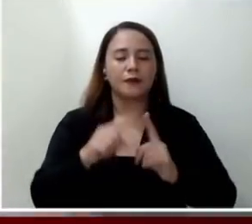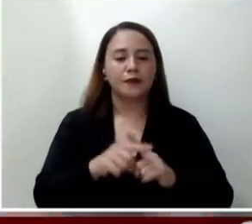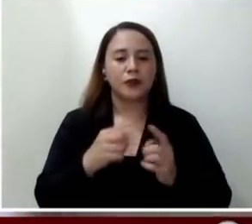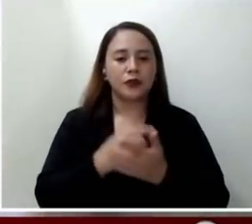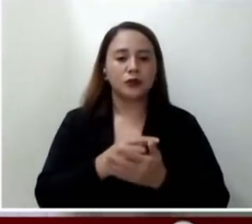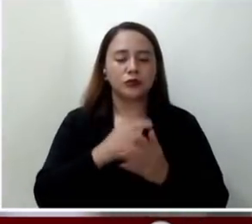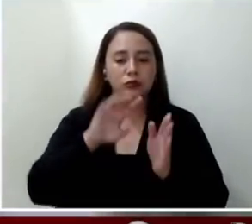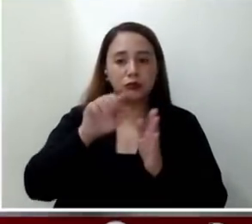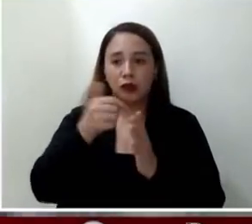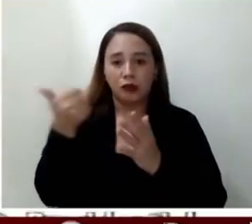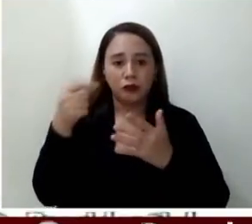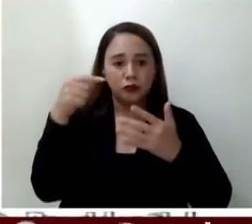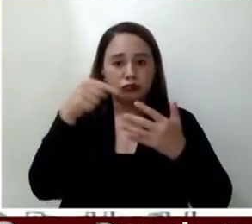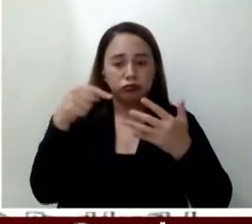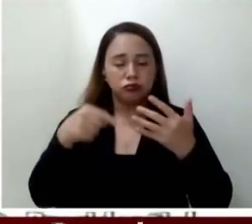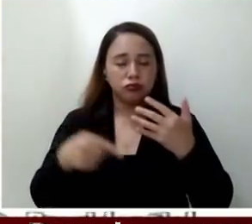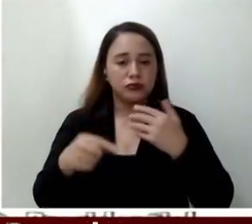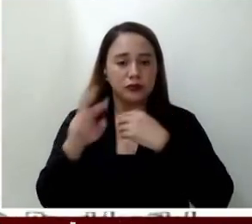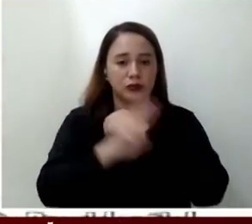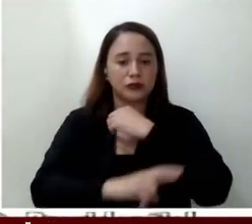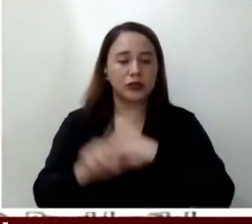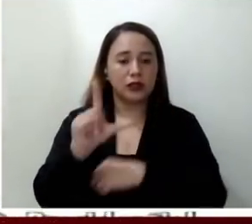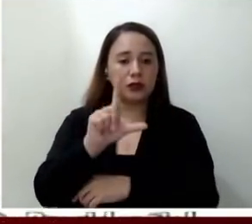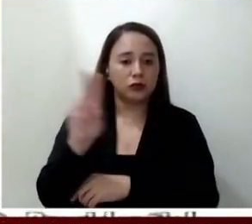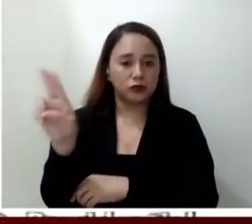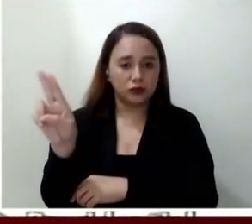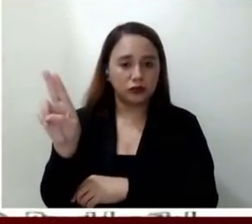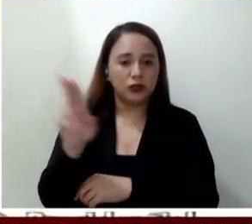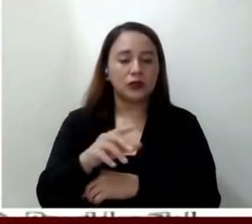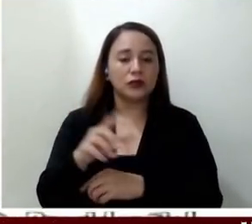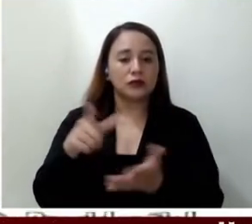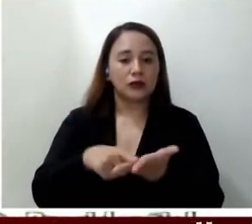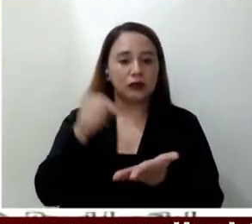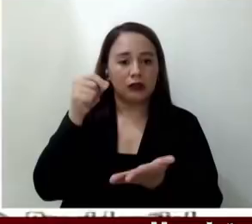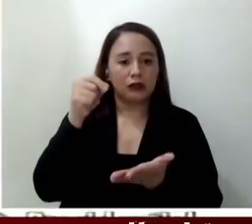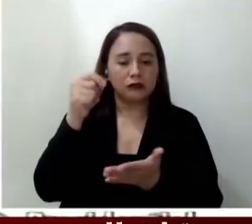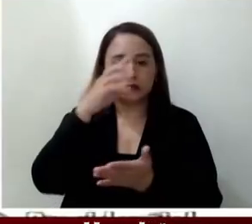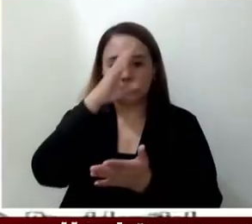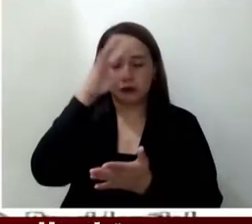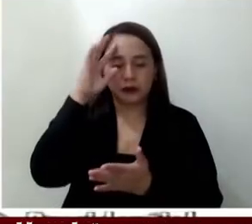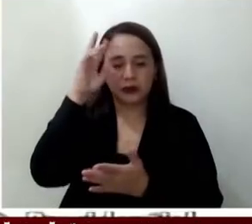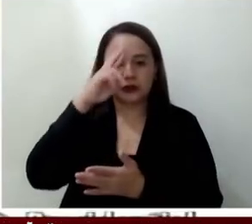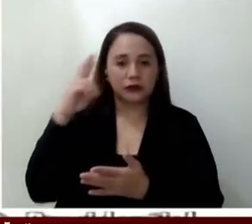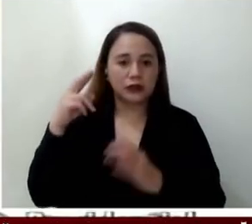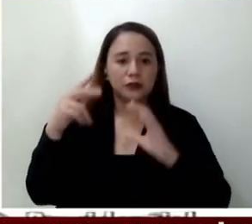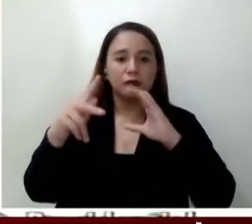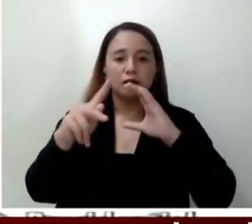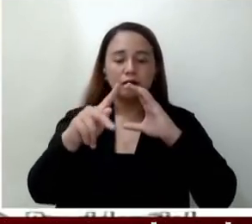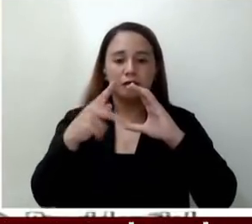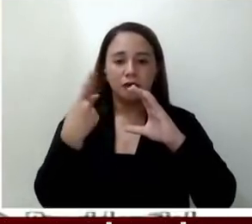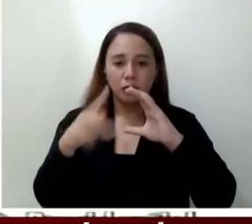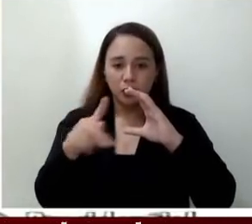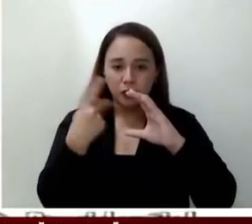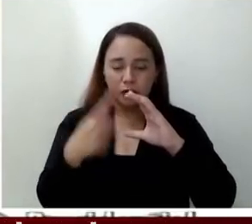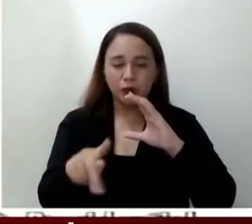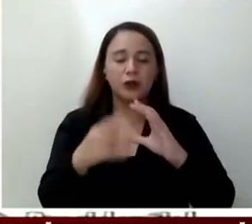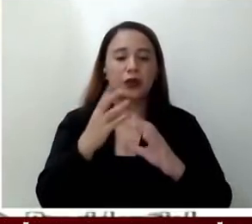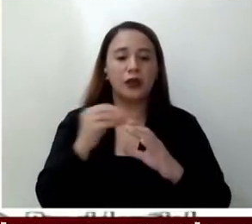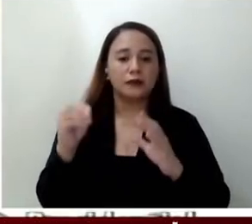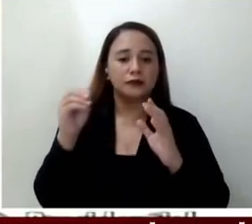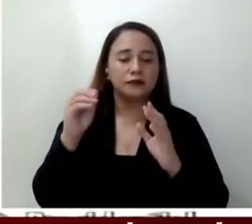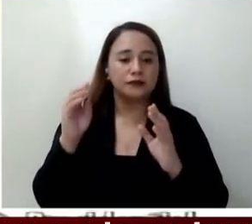nabanggit na rehiyon, ang La Union, Tarlac, Cavite, Rizal, Puerto Princesa City at Benguet